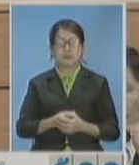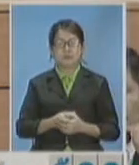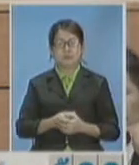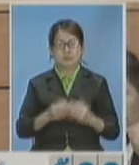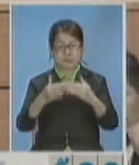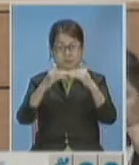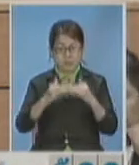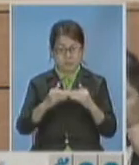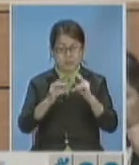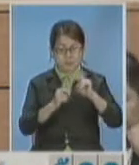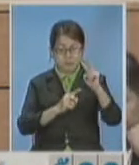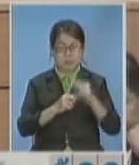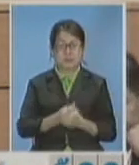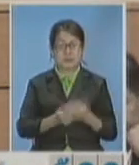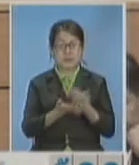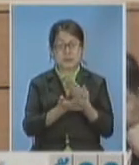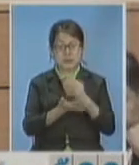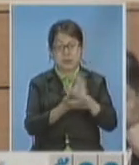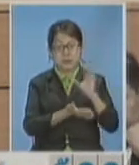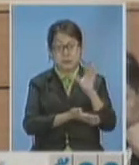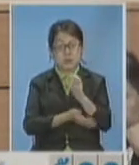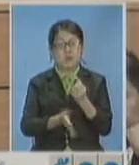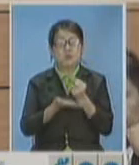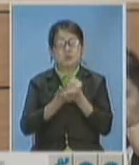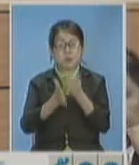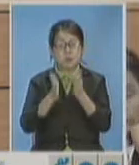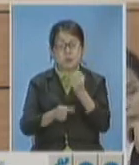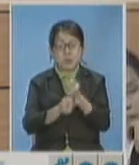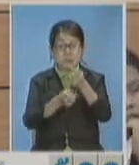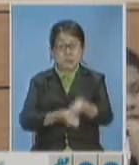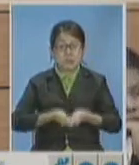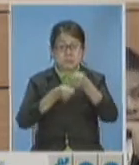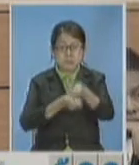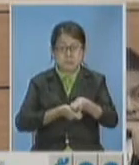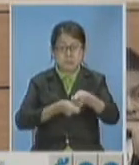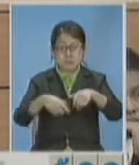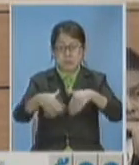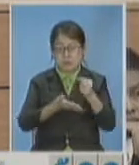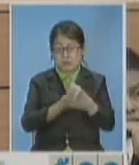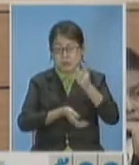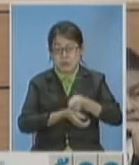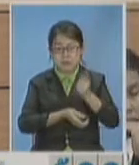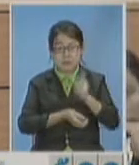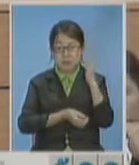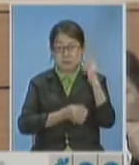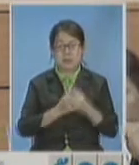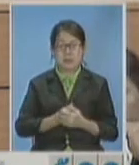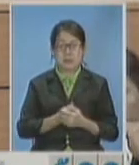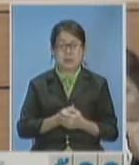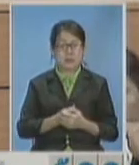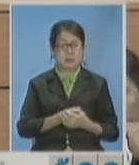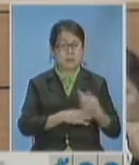มาการจัดงบประมาณที่ไม่ได้ช่วยเกษตรกรไม่ช่วยพี่น้องประชาชนอย่างแท้จริงท่านประธ